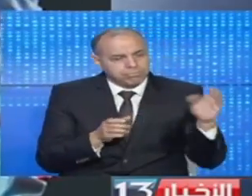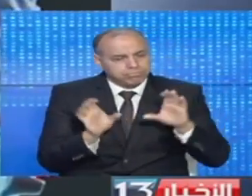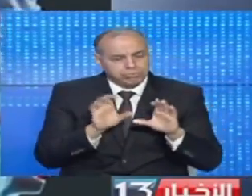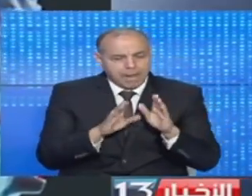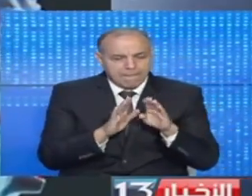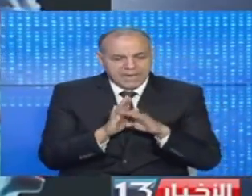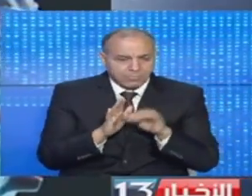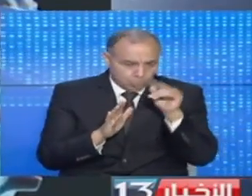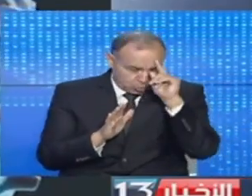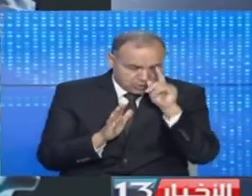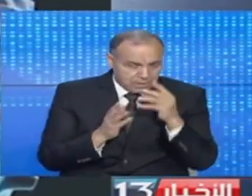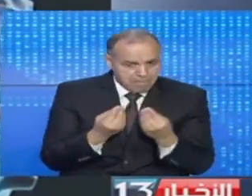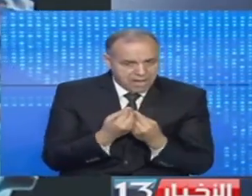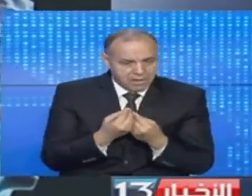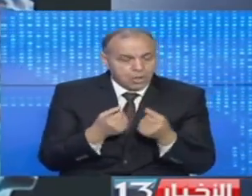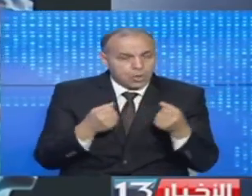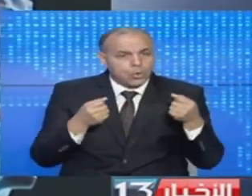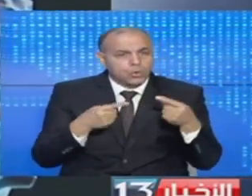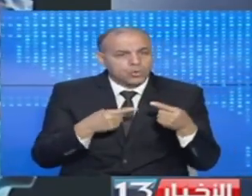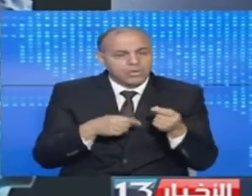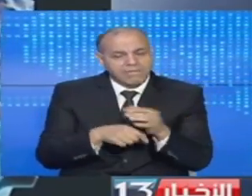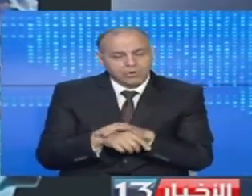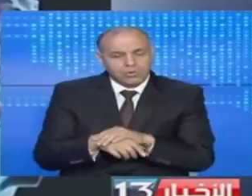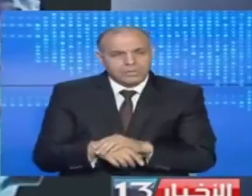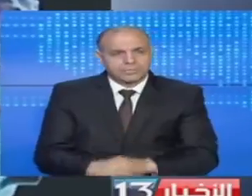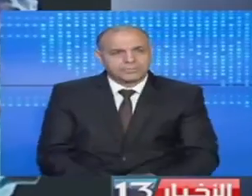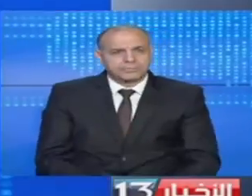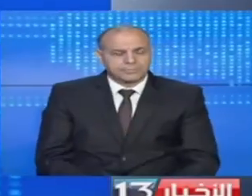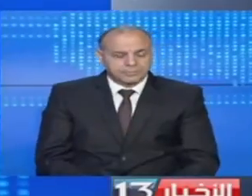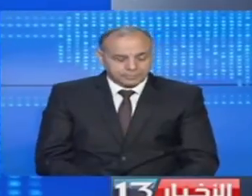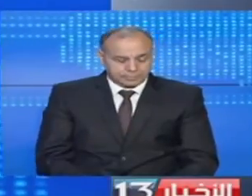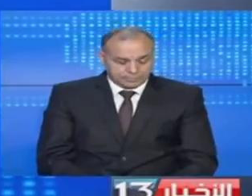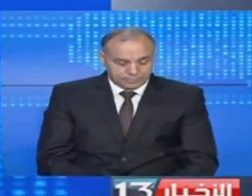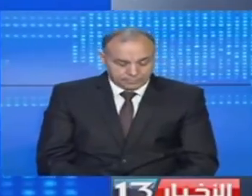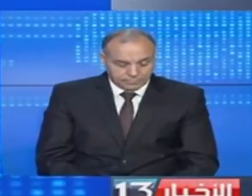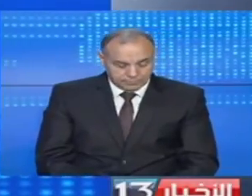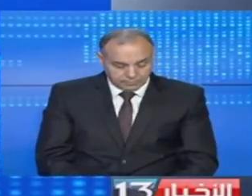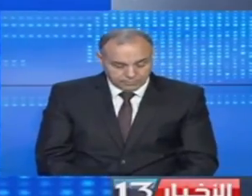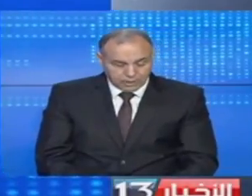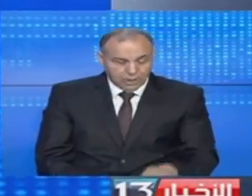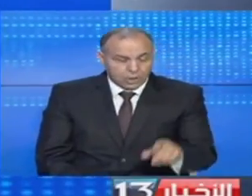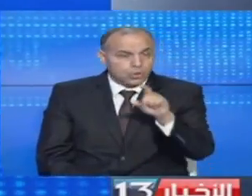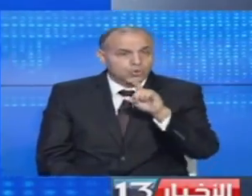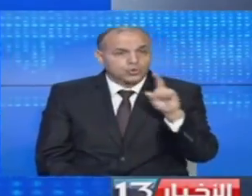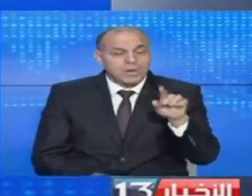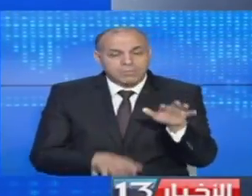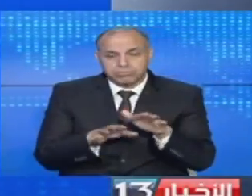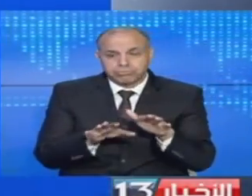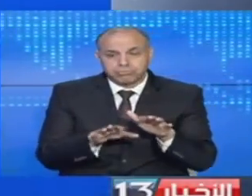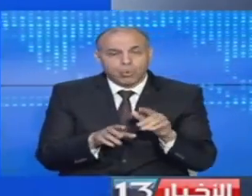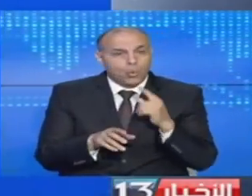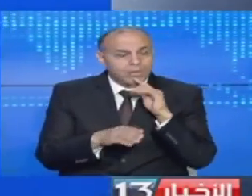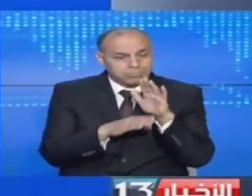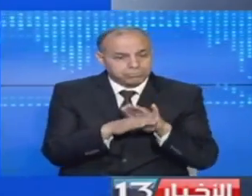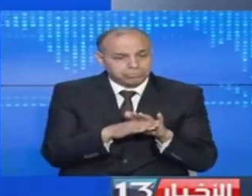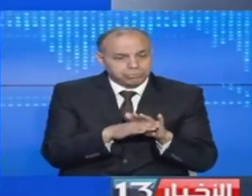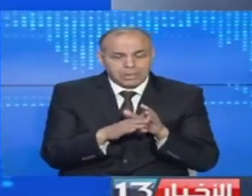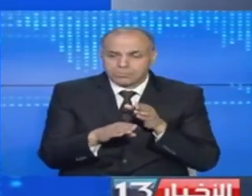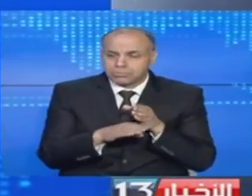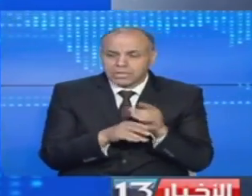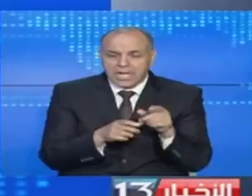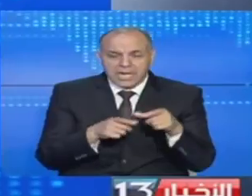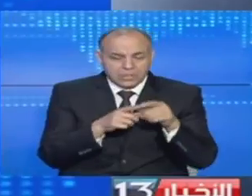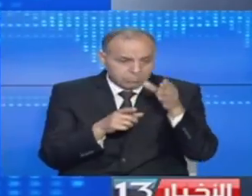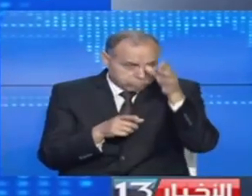الاستراتيجيه التونسيه لمكافحه فيروس كورونا جمله من الاجراءات اللي اتخذتها